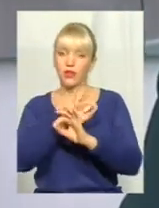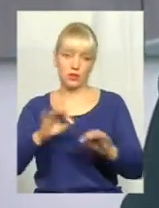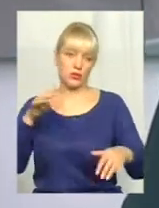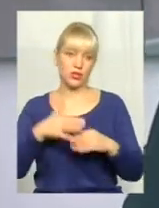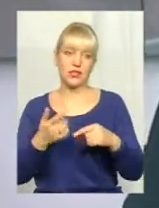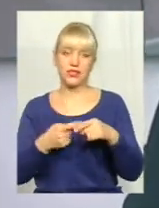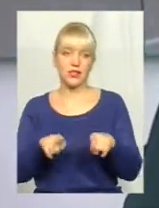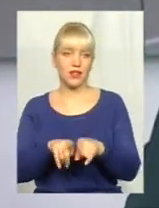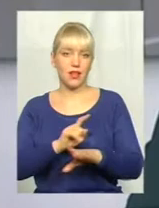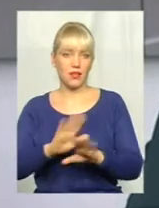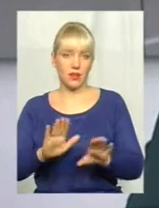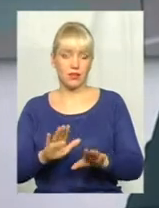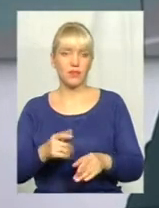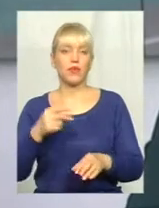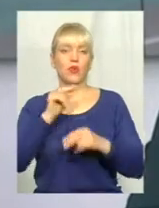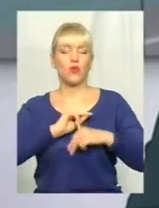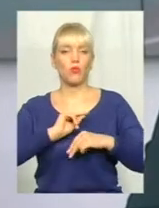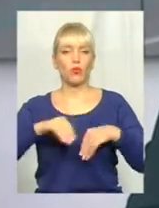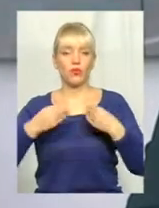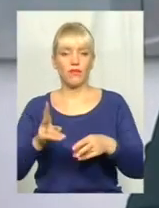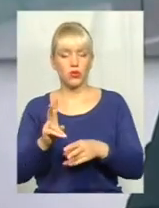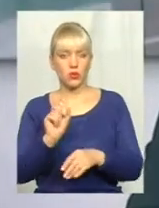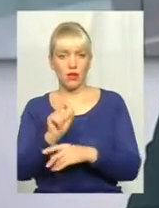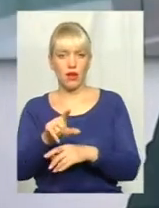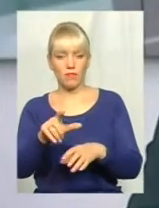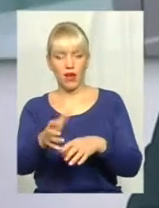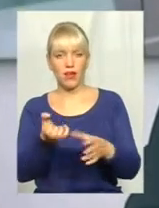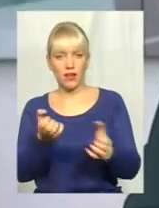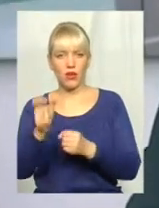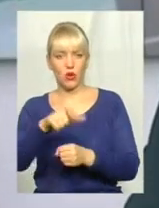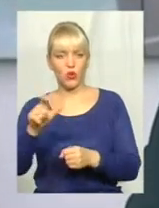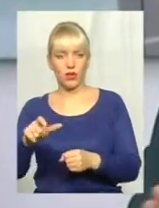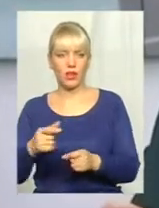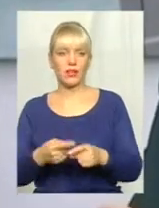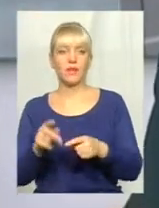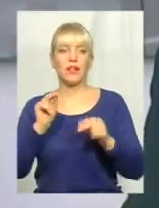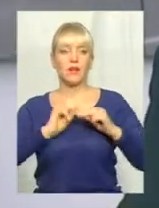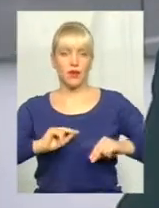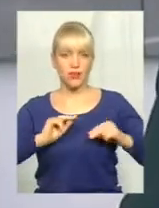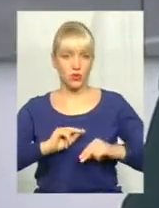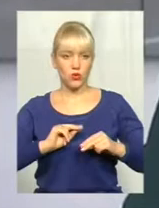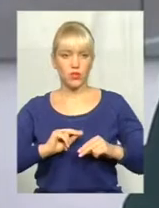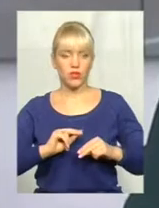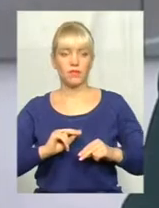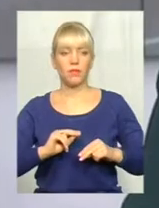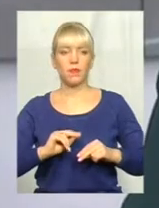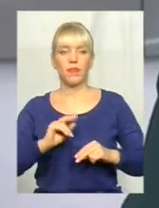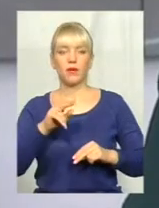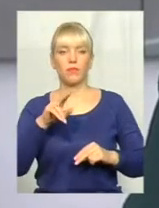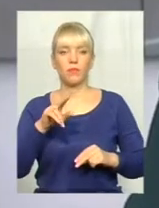Тобто роботодавець, який наймає людей на будівництво, працює за деякі, я не кажу про всіх, працюють